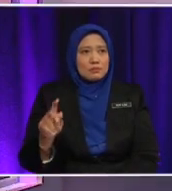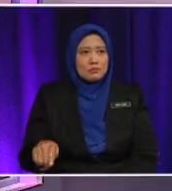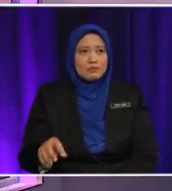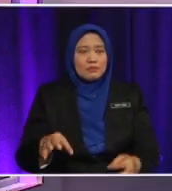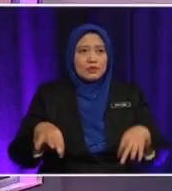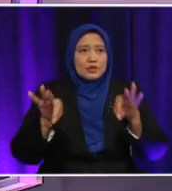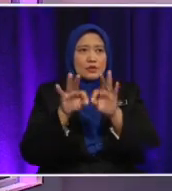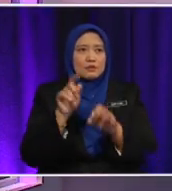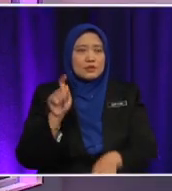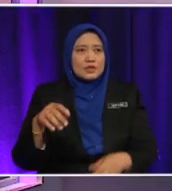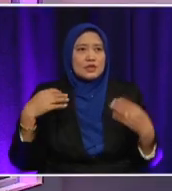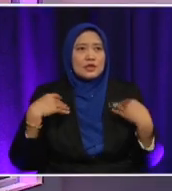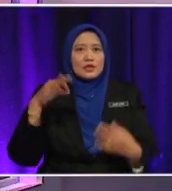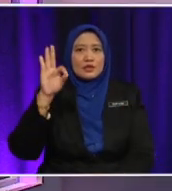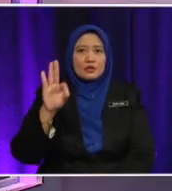adalah